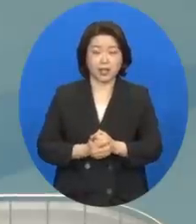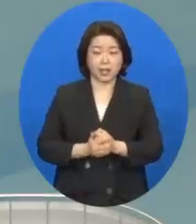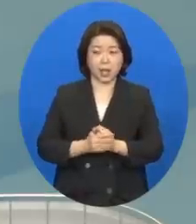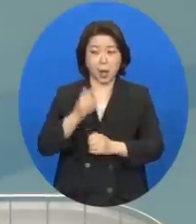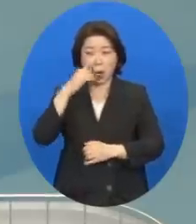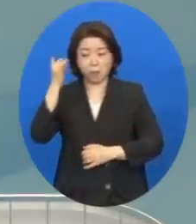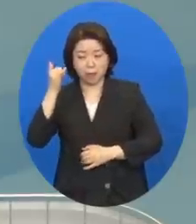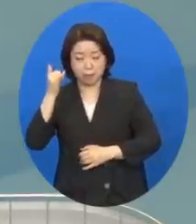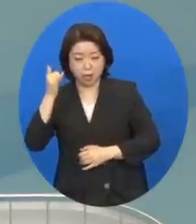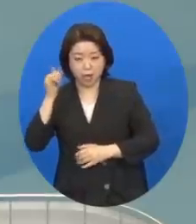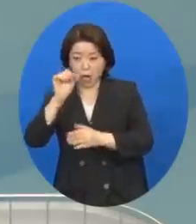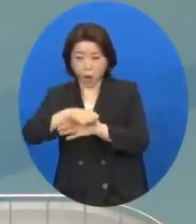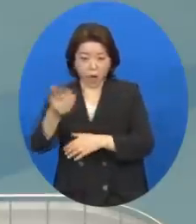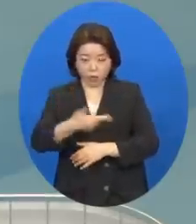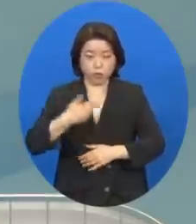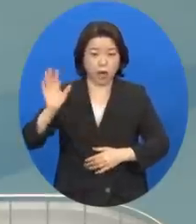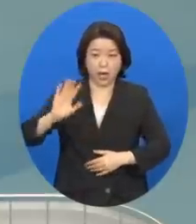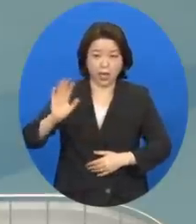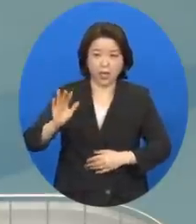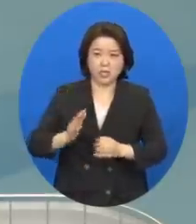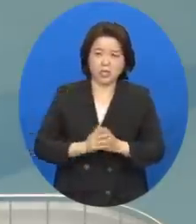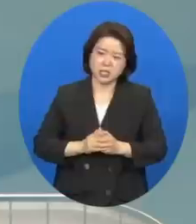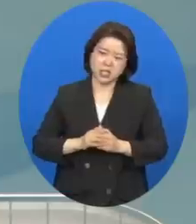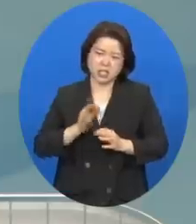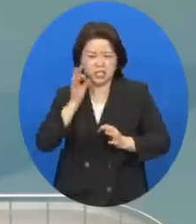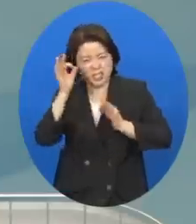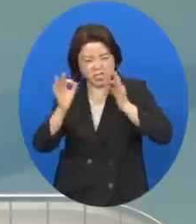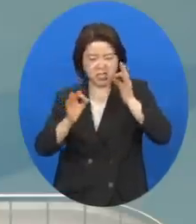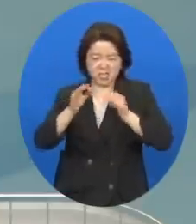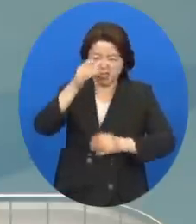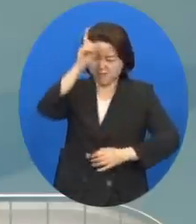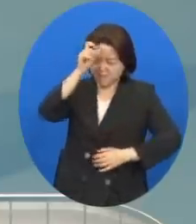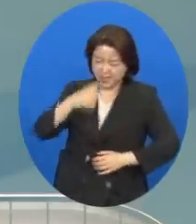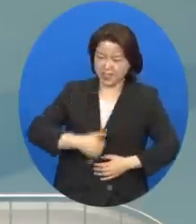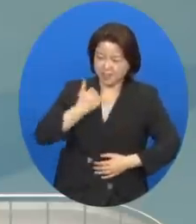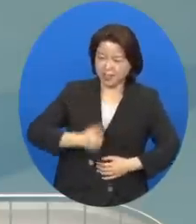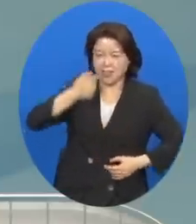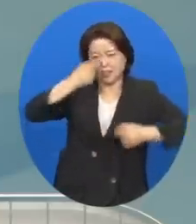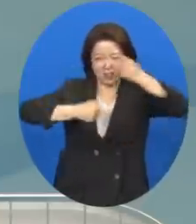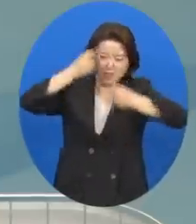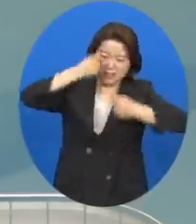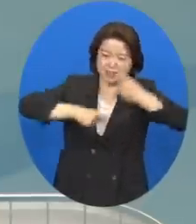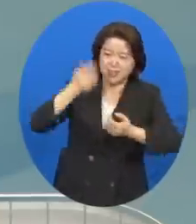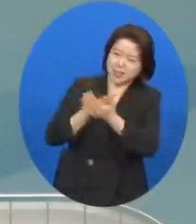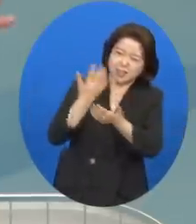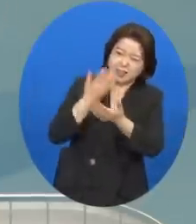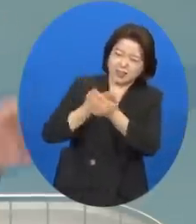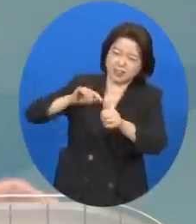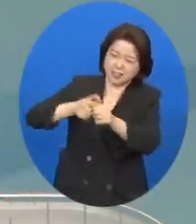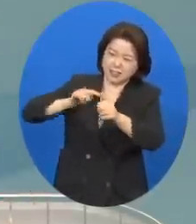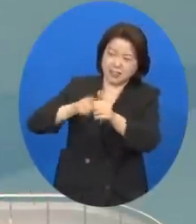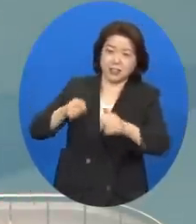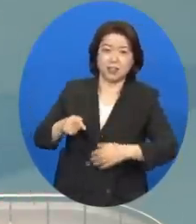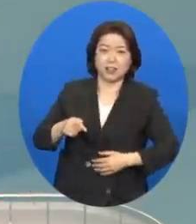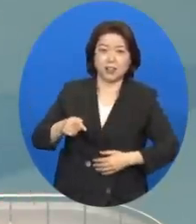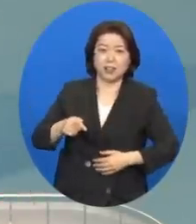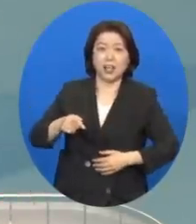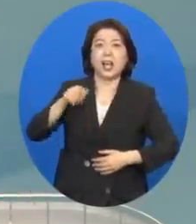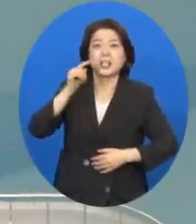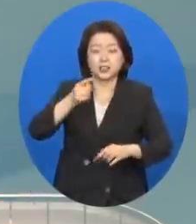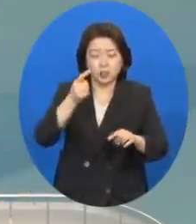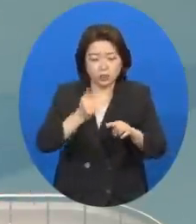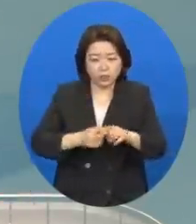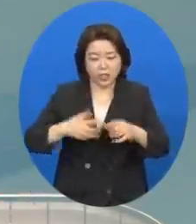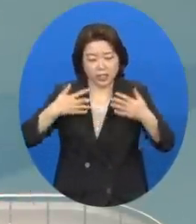해줬어요. 그래서 막 투정을 하고 화를 내고 울고불고 그러다가 지쳐서 잠이 든 아이가 있다고